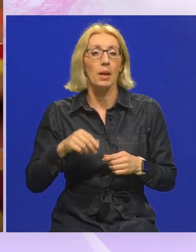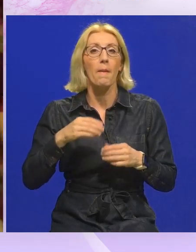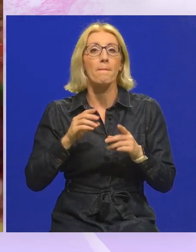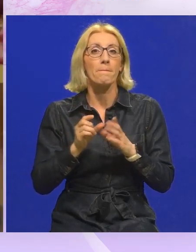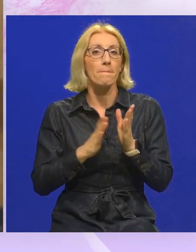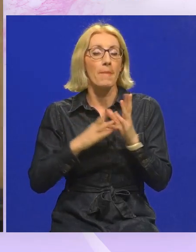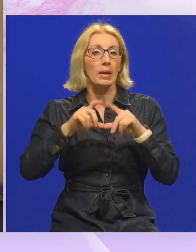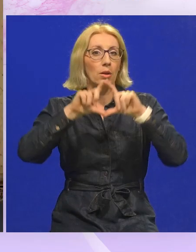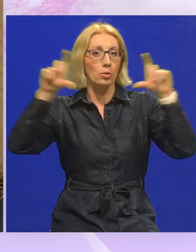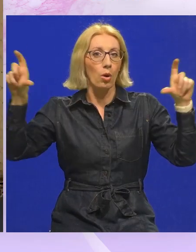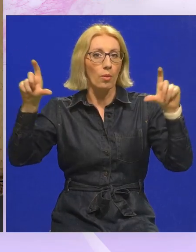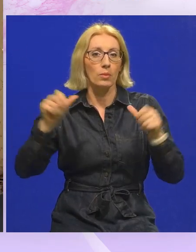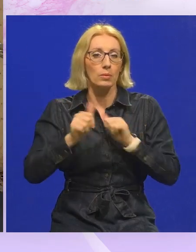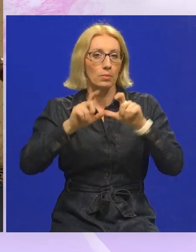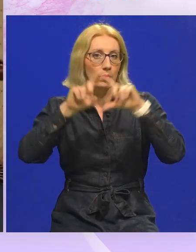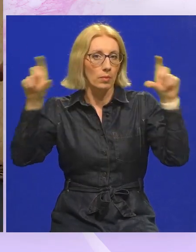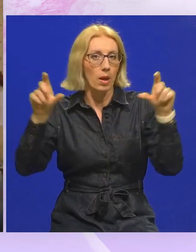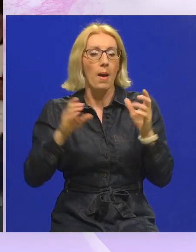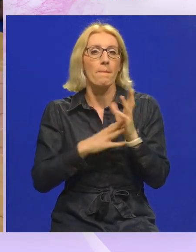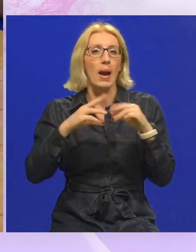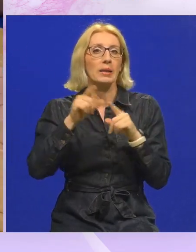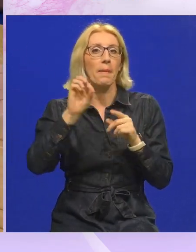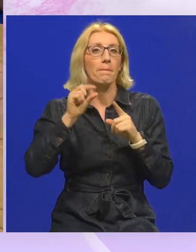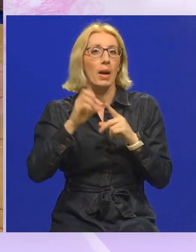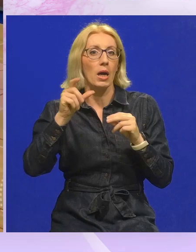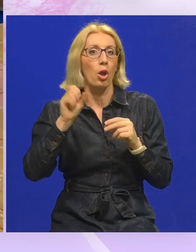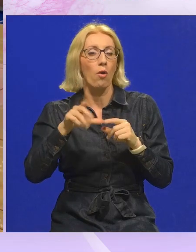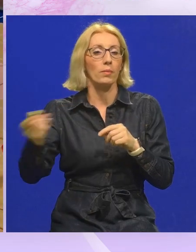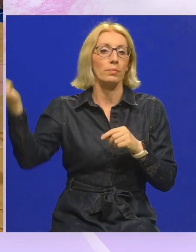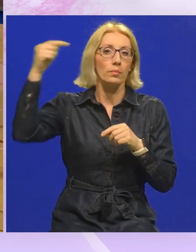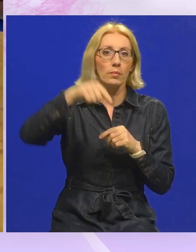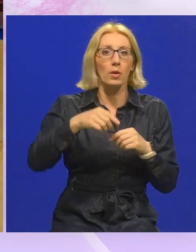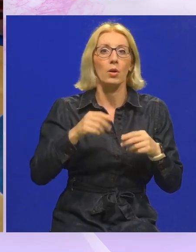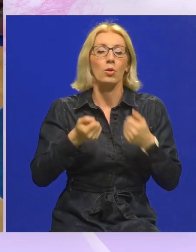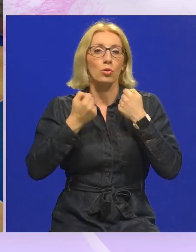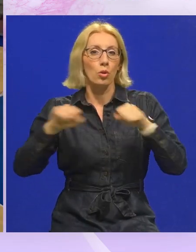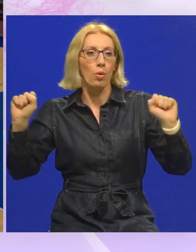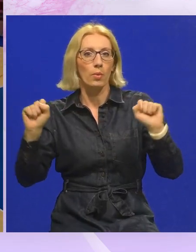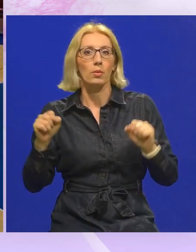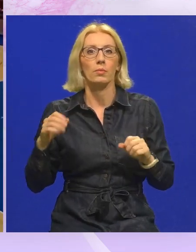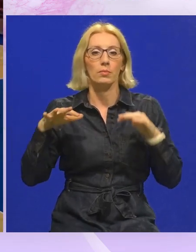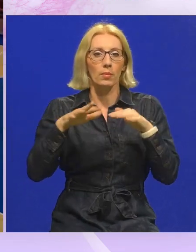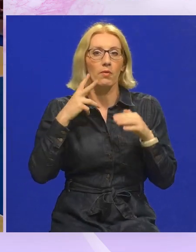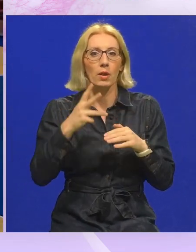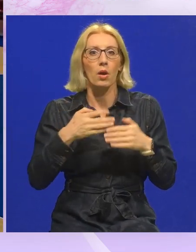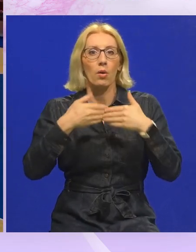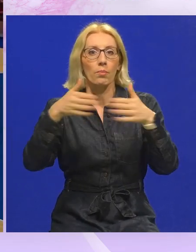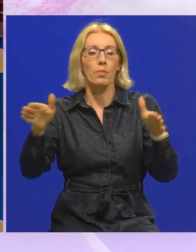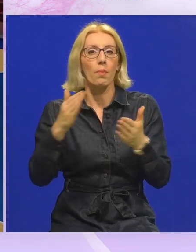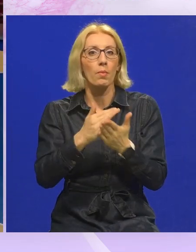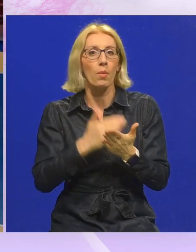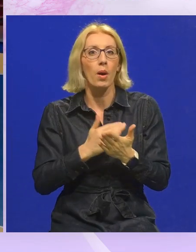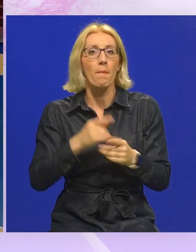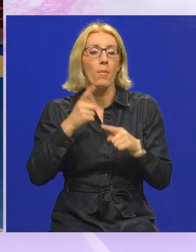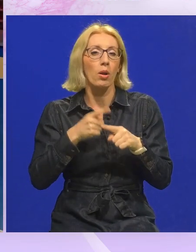Parlov, gdje će se i odvijati natjecanja, a ulaz za posjetitelje je slobodan. Program otvaranja je od